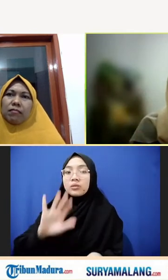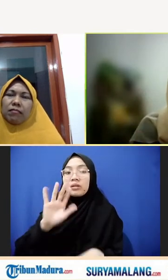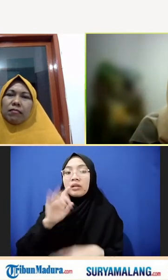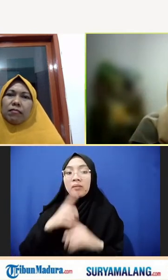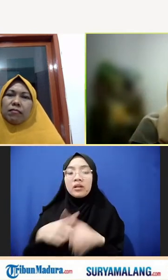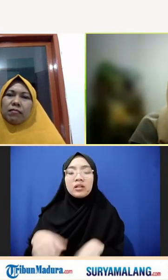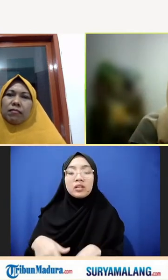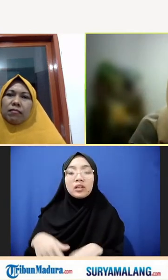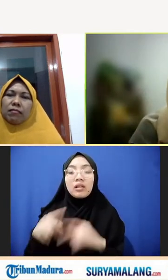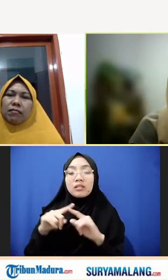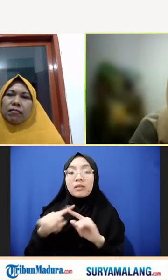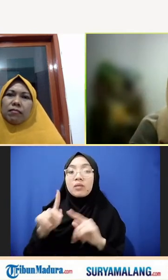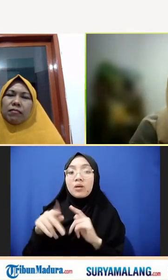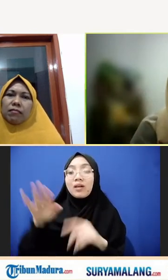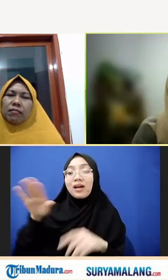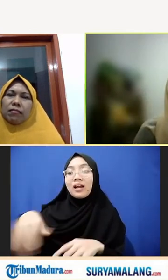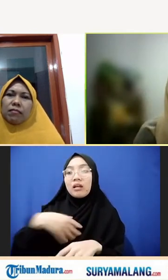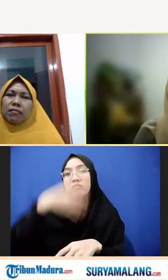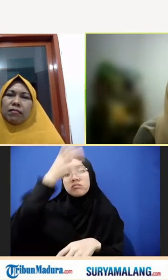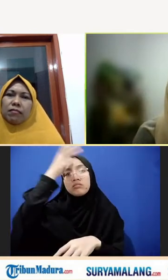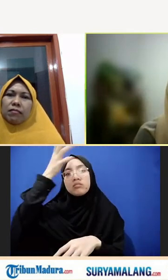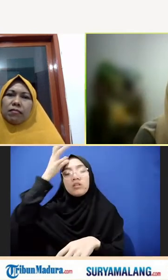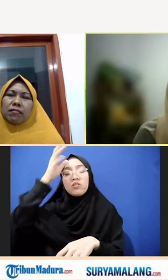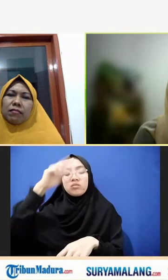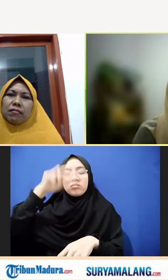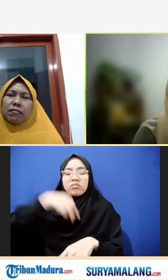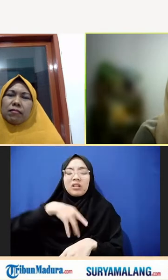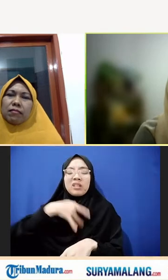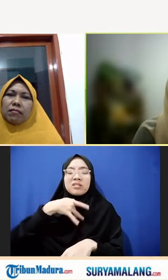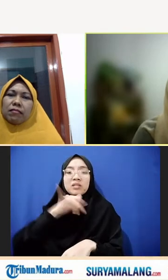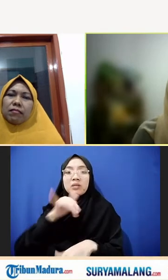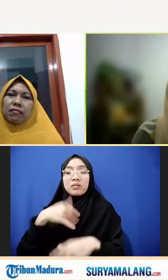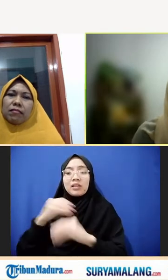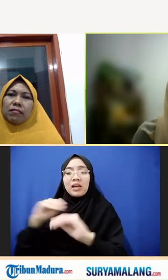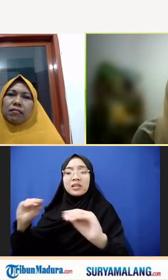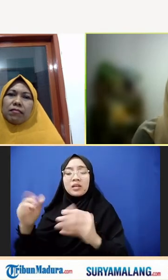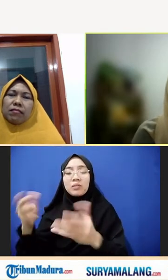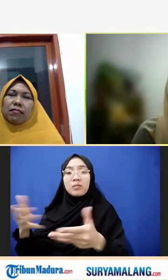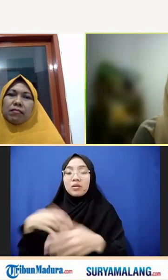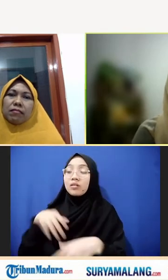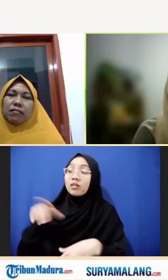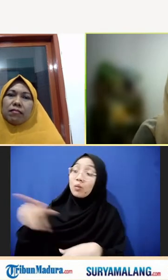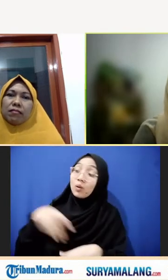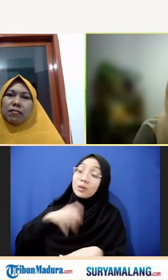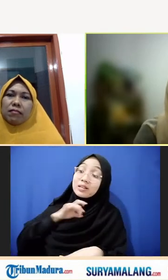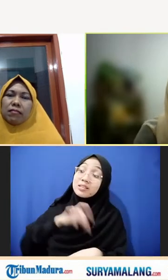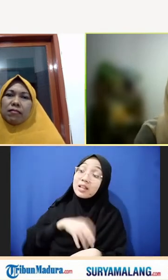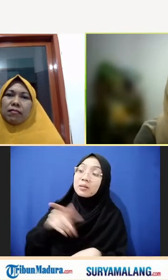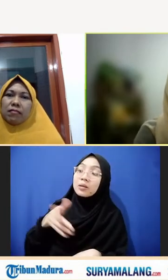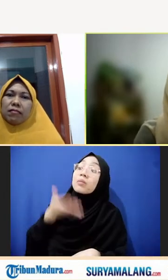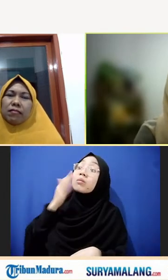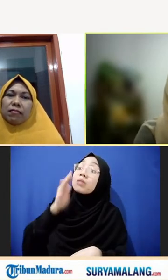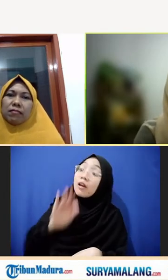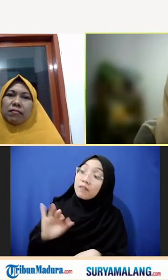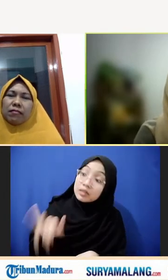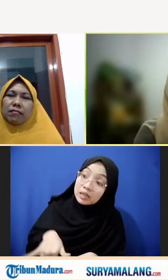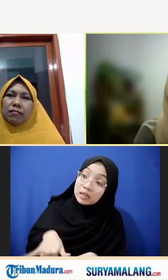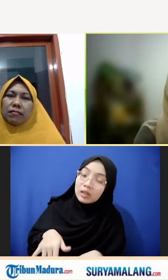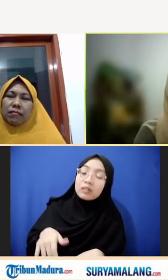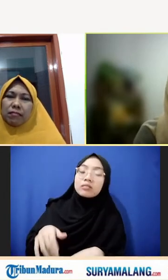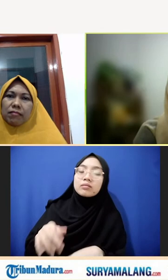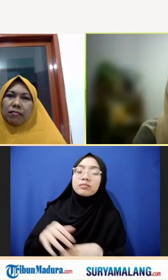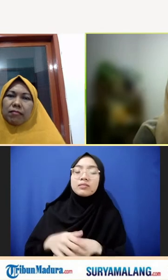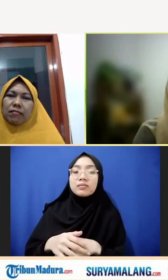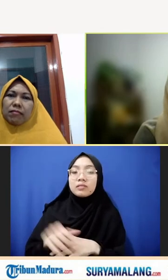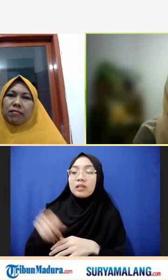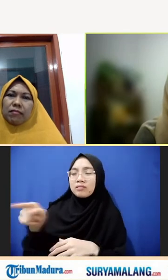Cuman kalau anaknya belum tahu apa yang dia rasain, kita gimana cara ngajarinnya, Dek, kalau lagi kesel kamu tarik nafas ya. Dia aja